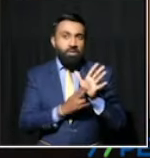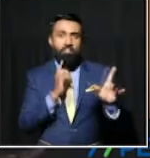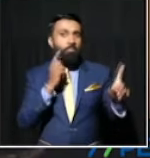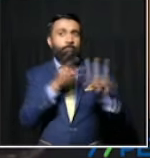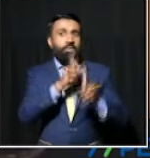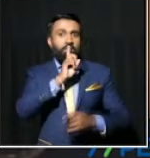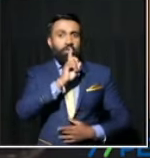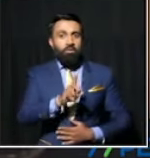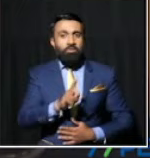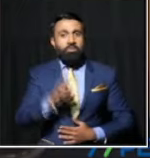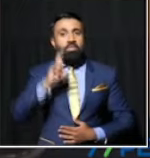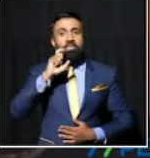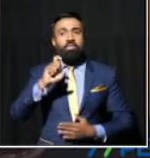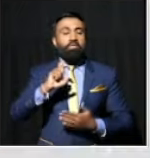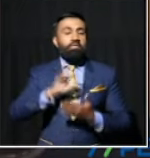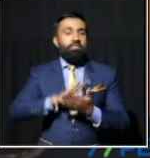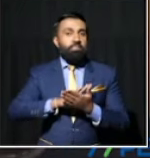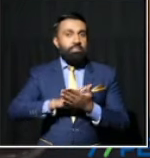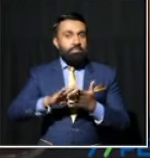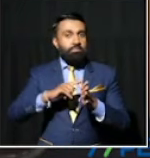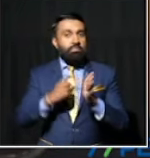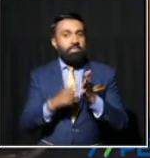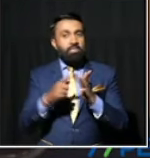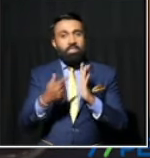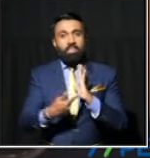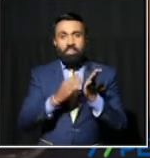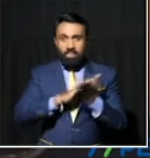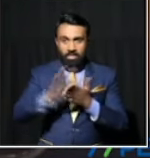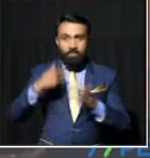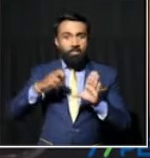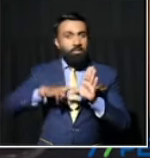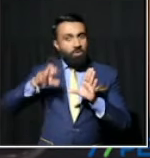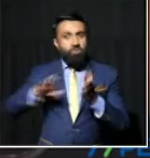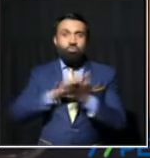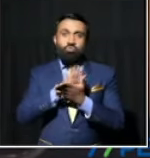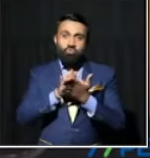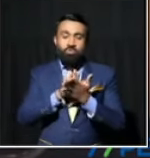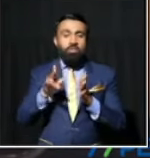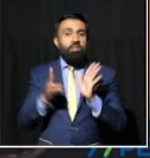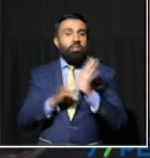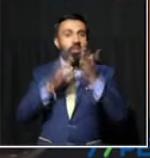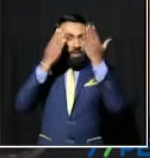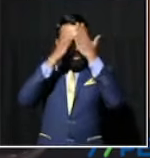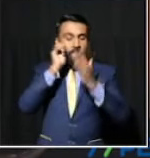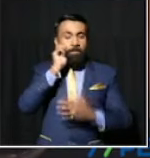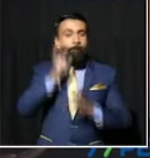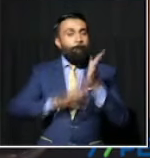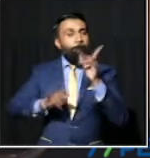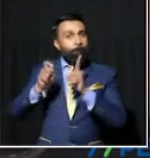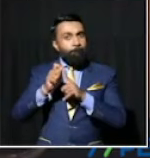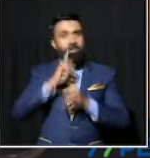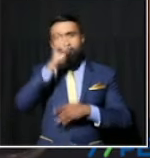චරිත් කියලා තියන්නේ අසත්‍යයක් නම් ගරු මන්ත්‍රීතුමා ඒක මම ඉල්ලාස් කරගන්න සූදානම්. හැබැයි දැන් නාමා රාජපක්ෂ මන්ත්‍රීතුමාම මට සතියකට